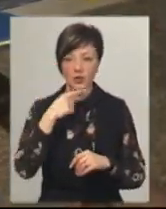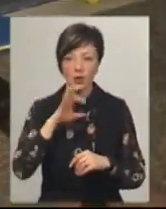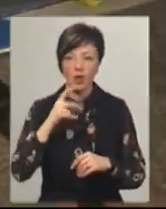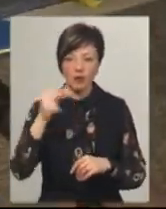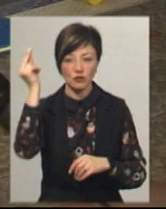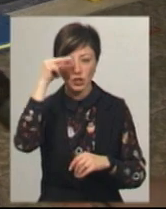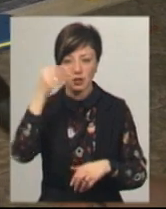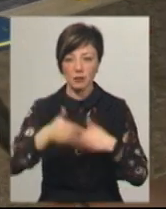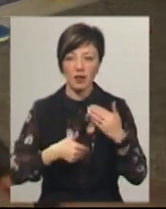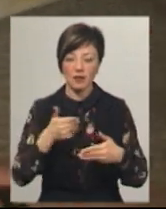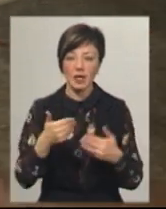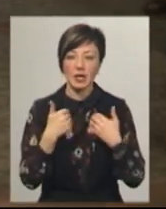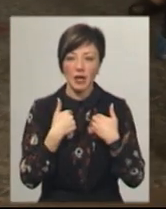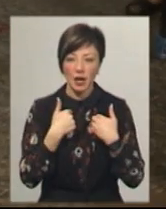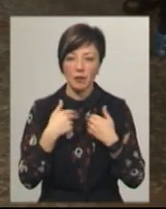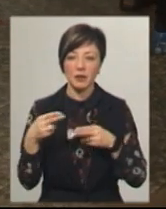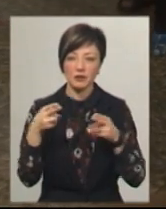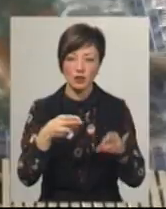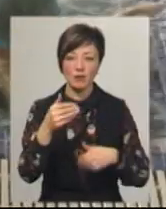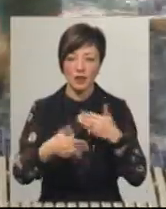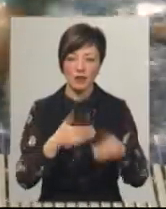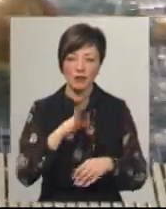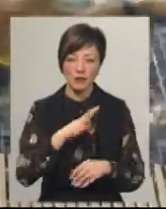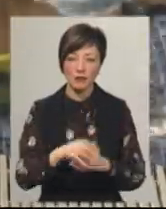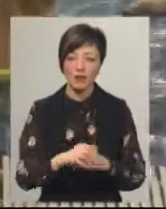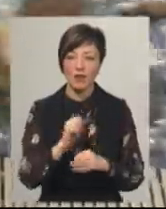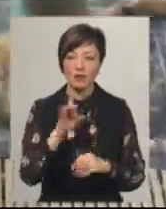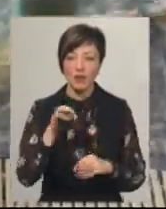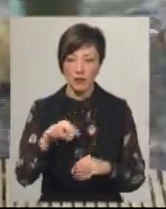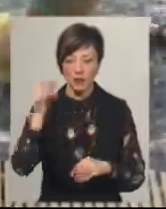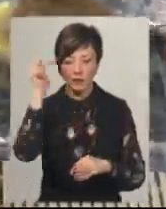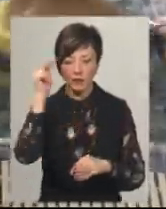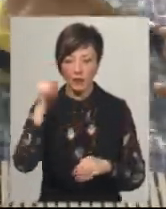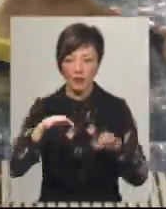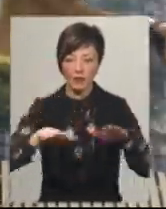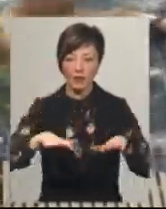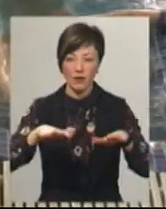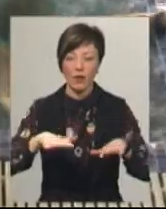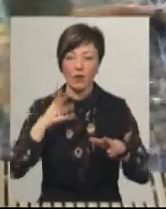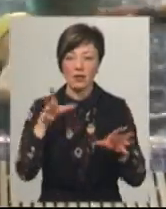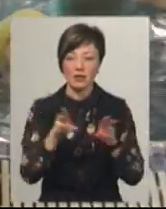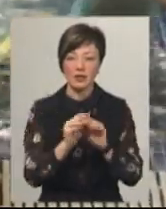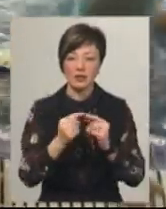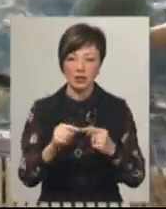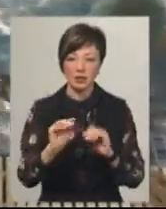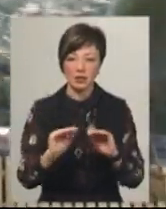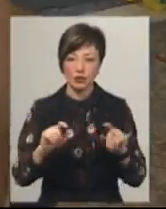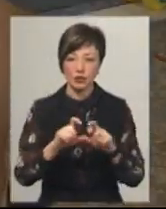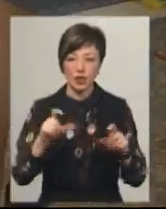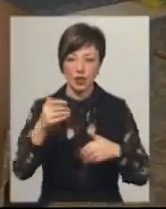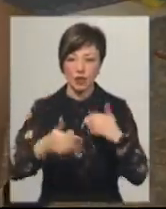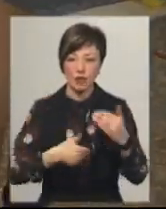вчиться плавати. Я приїжджав сюди і плавав. Артем каже, навчився триматися на воді, коли був із іншими вихованцями школи на